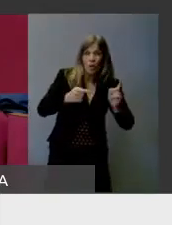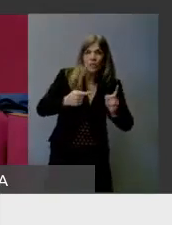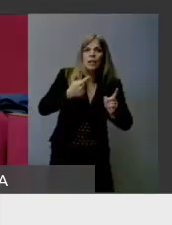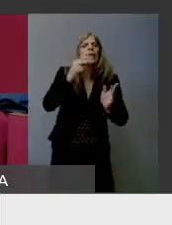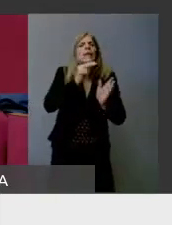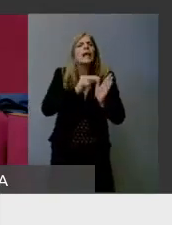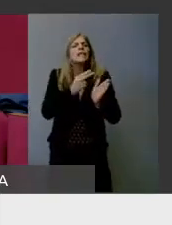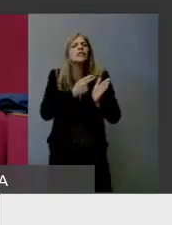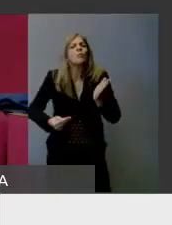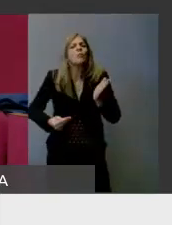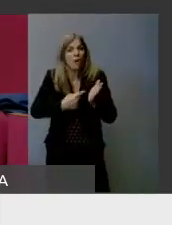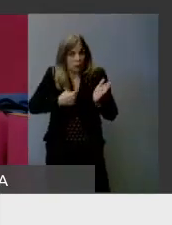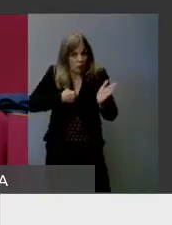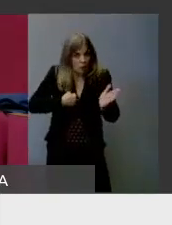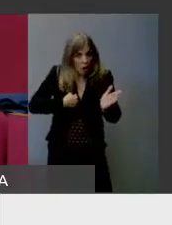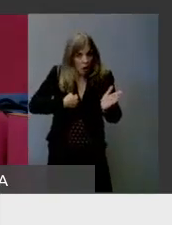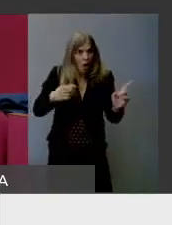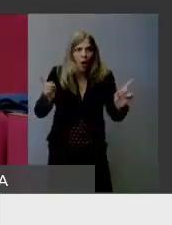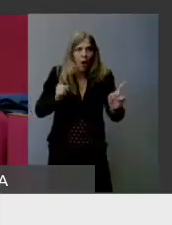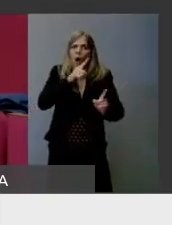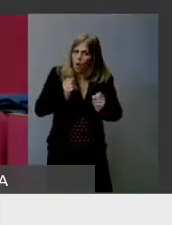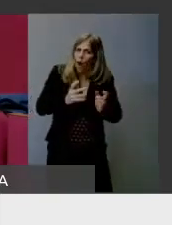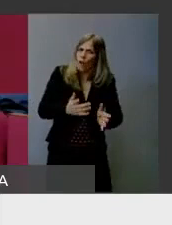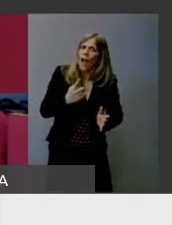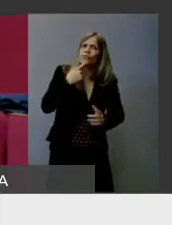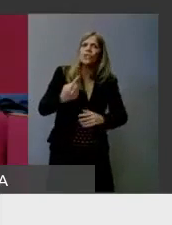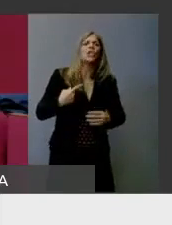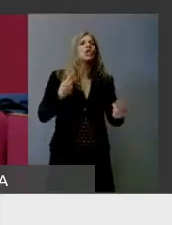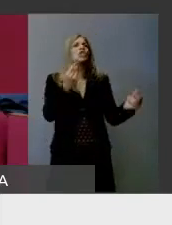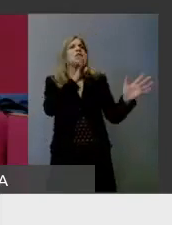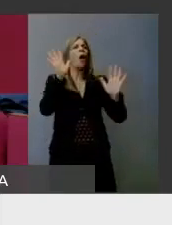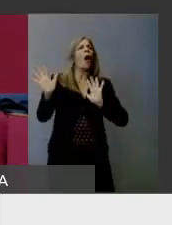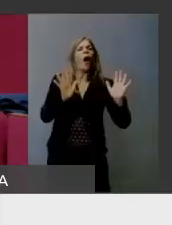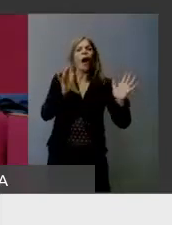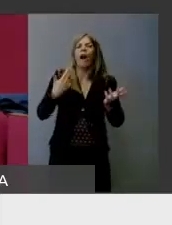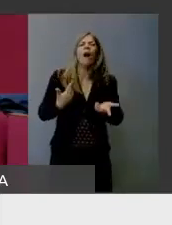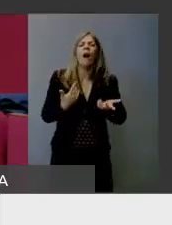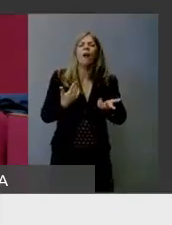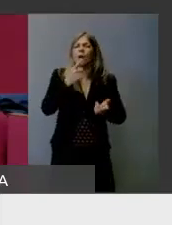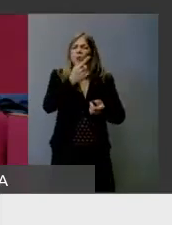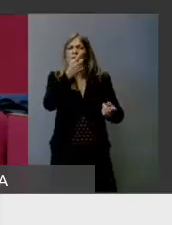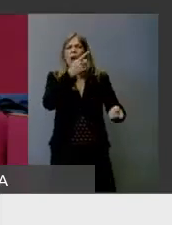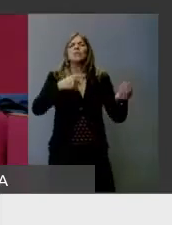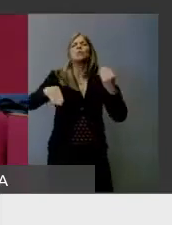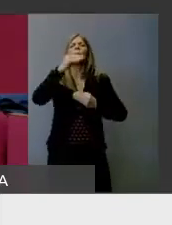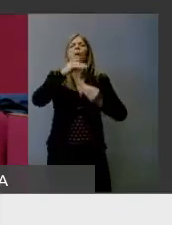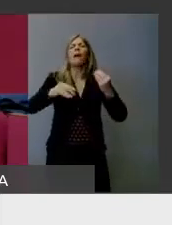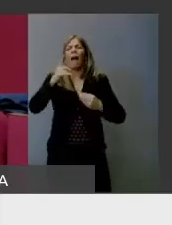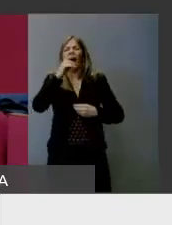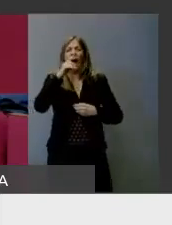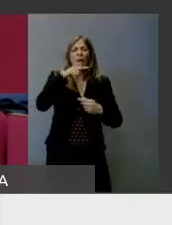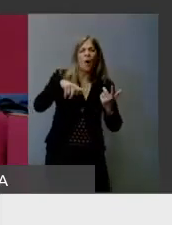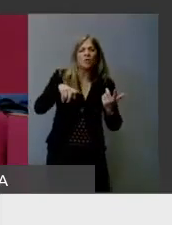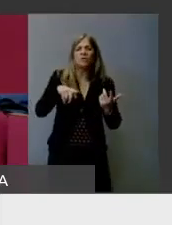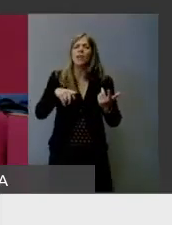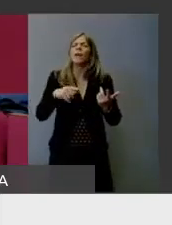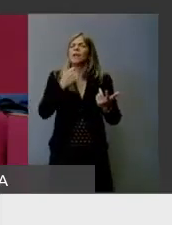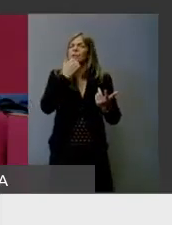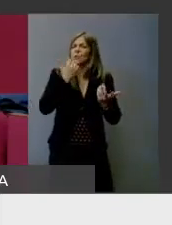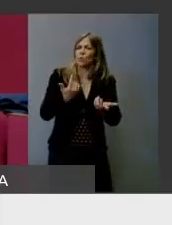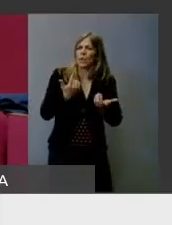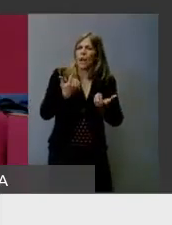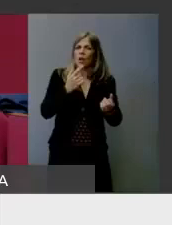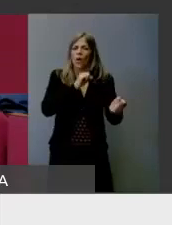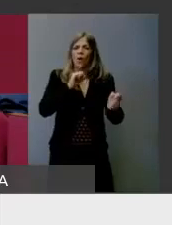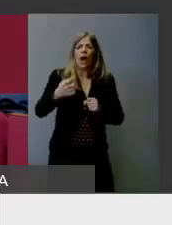progetto definitivo. Ha un bel coraggio lei a dire. Dopodiché, perché se c'è stata strumentalizzazione lei, voi non avete esposto il deposito più